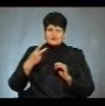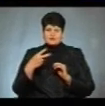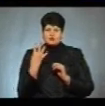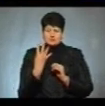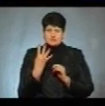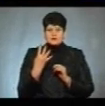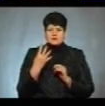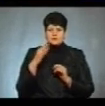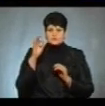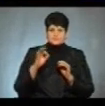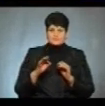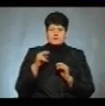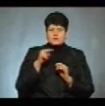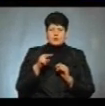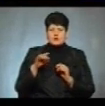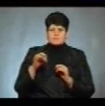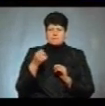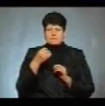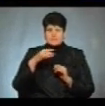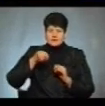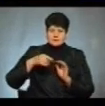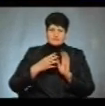30,24% голосів, Петро Порошенко –